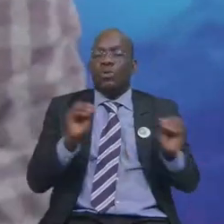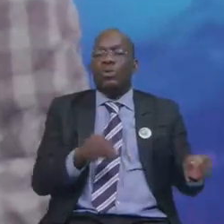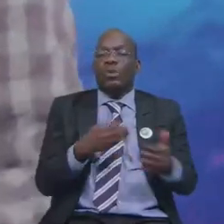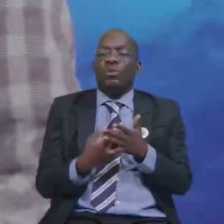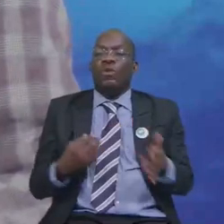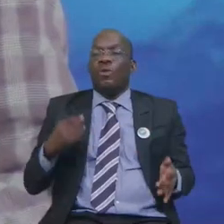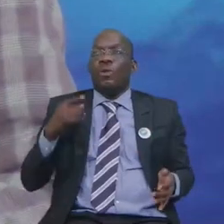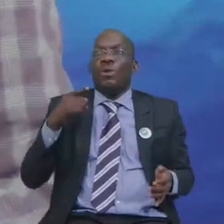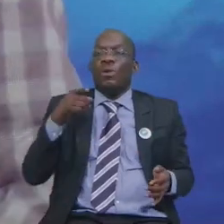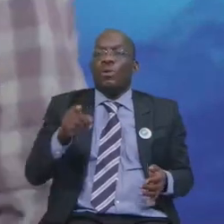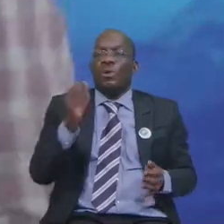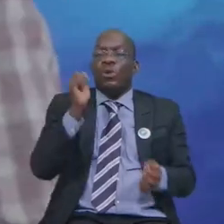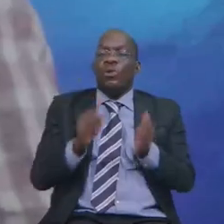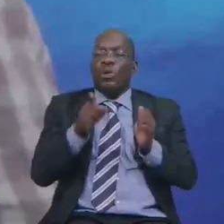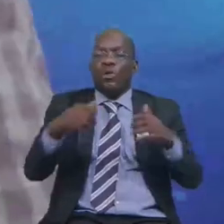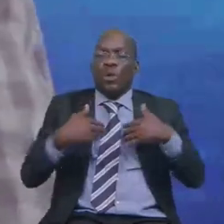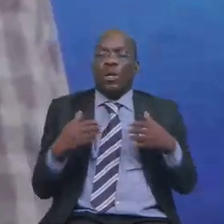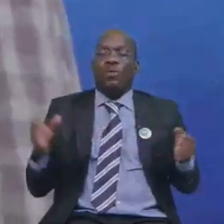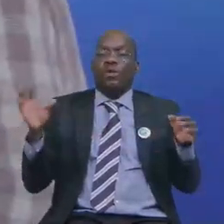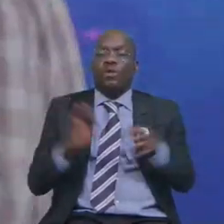et auquel tu t'es en ligne